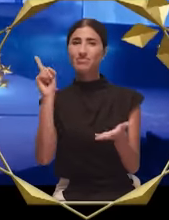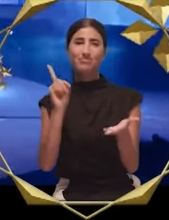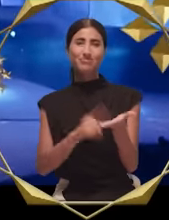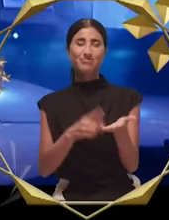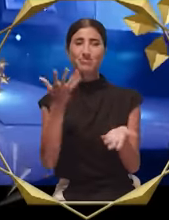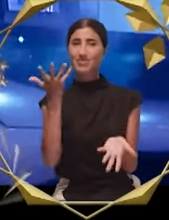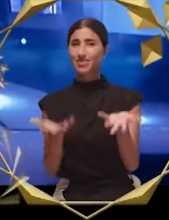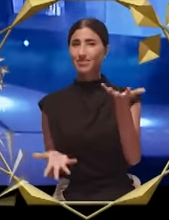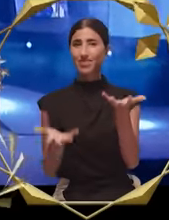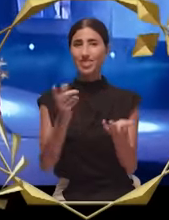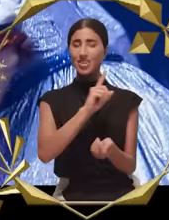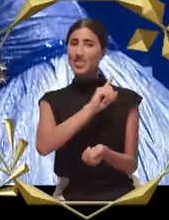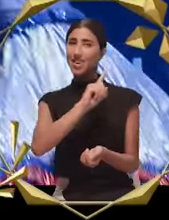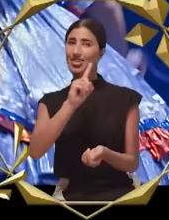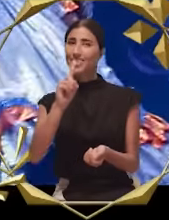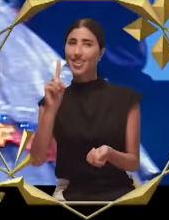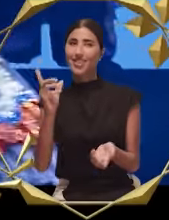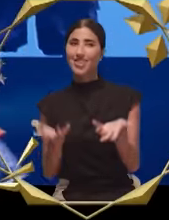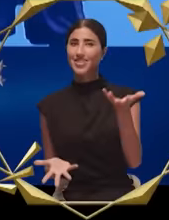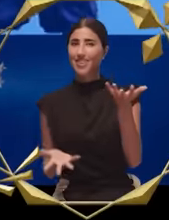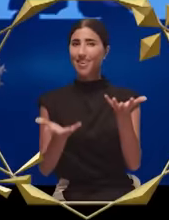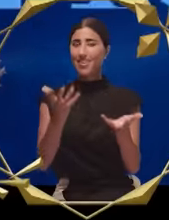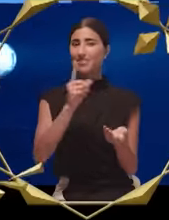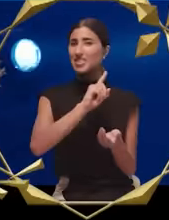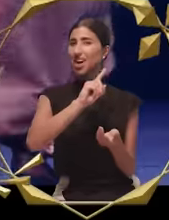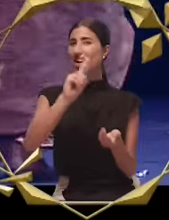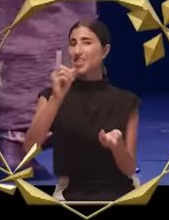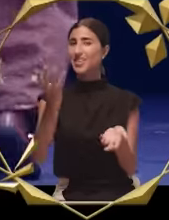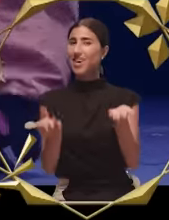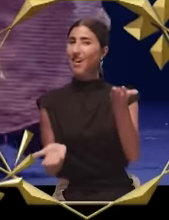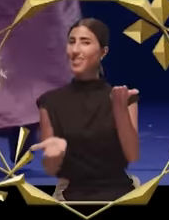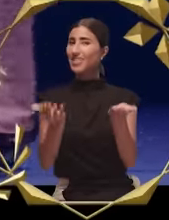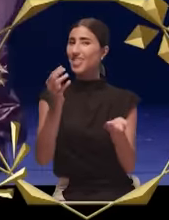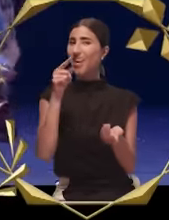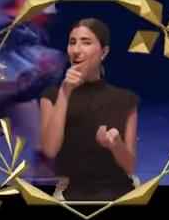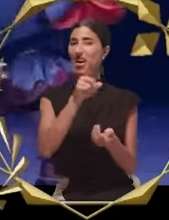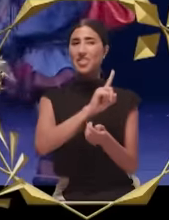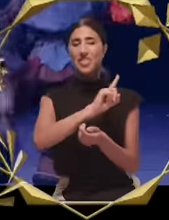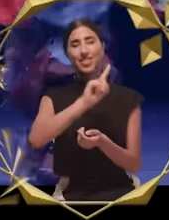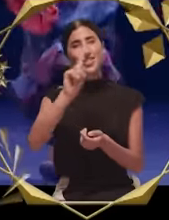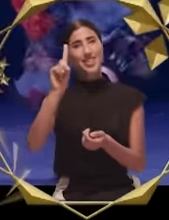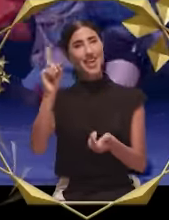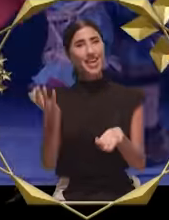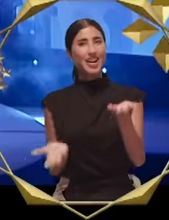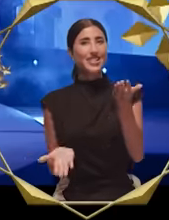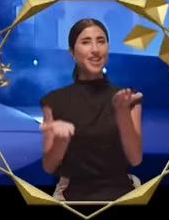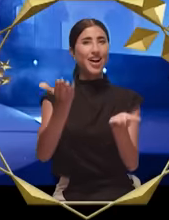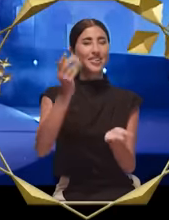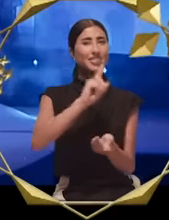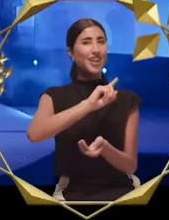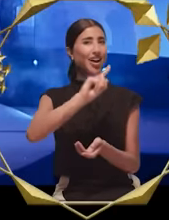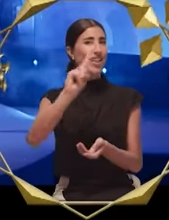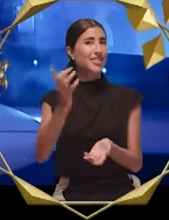هذا ليس عدلا ليس عدلا ليس عدلا هذا